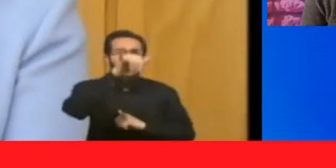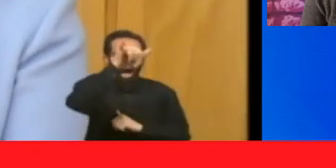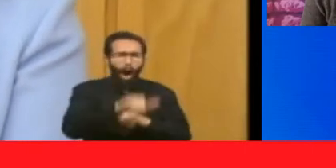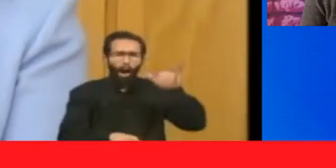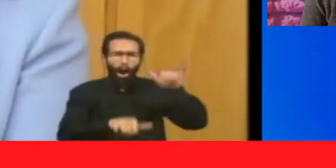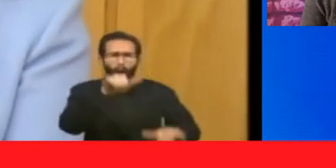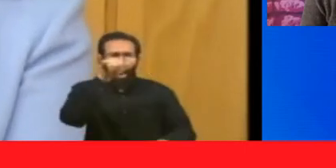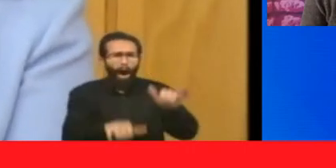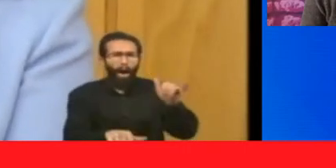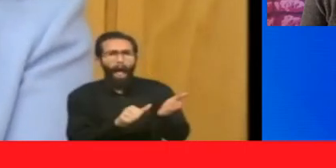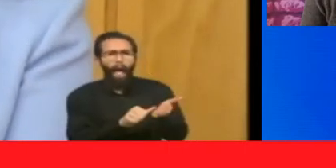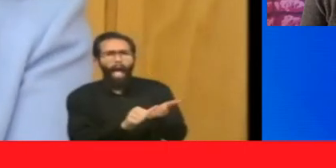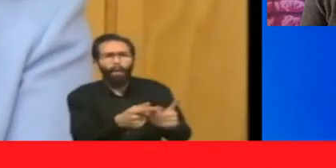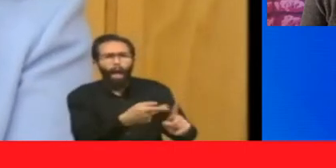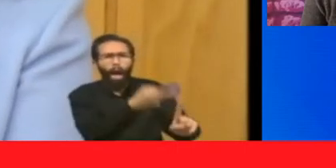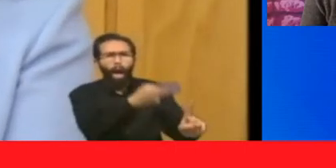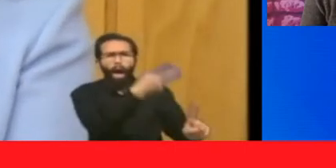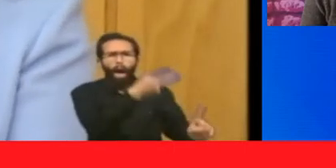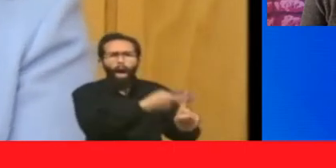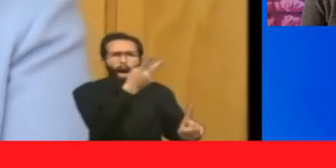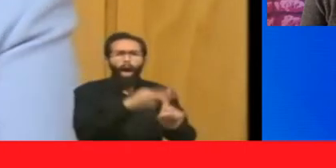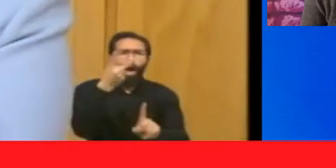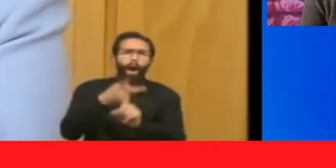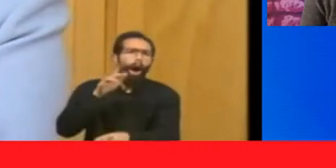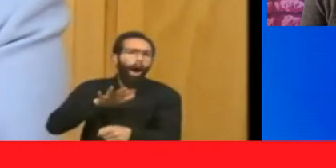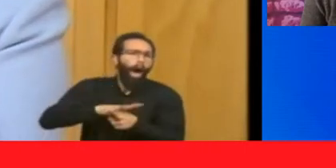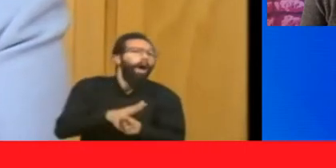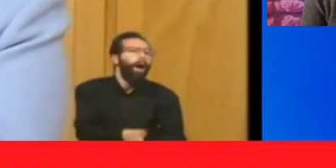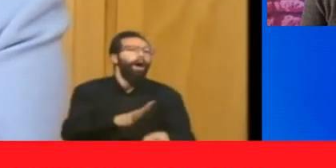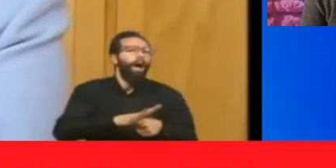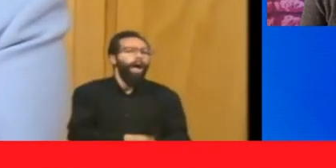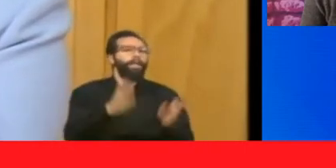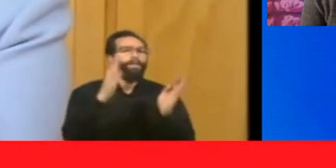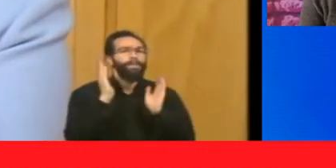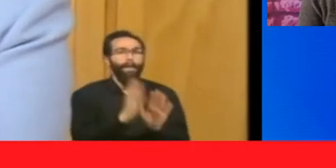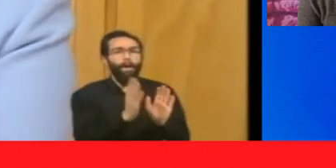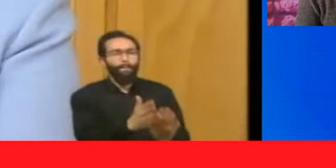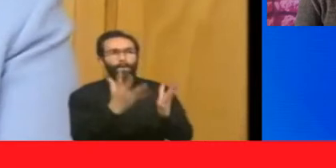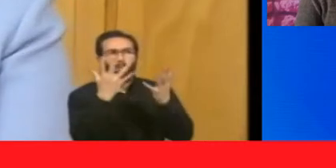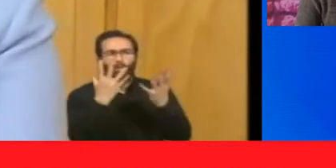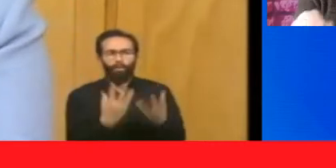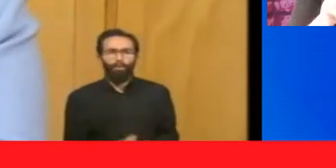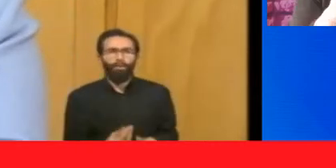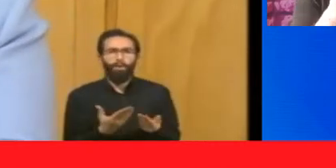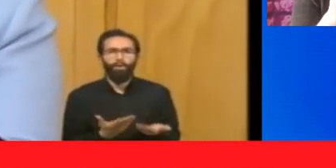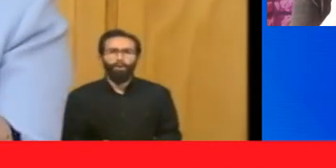ve sindirme yoluna gittiler ve gidiyorlar değerli arkadaşlar.